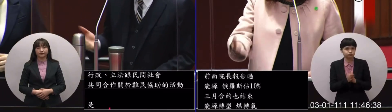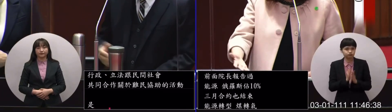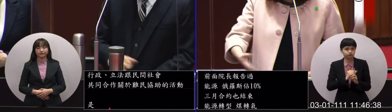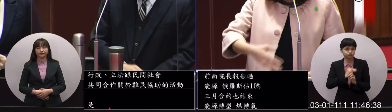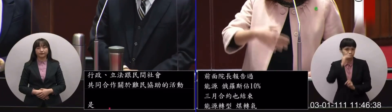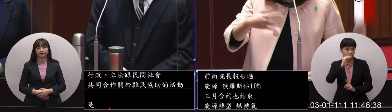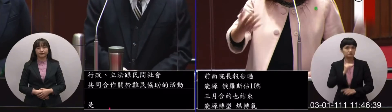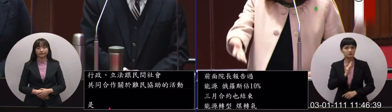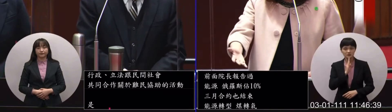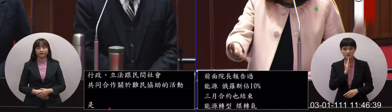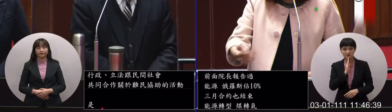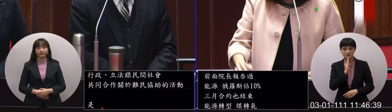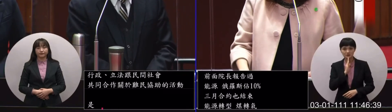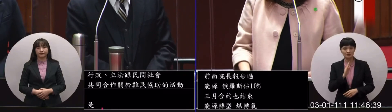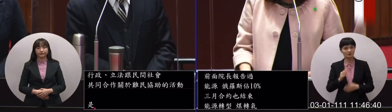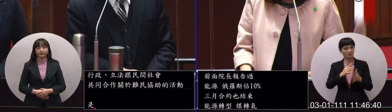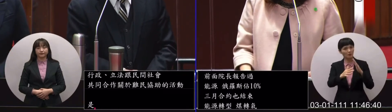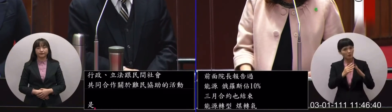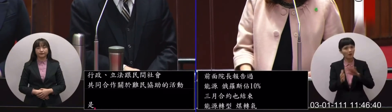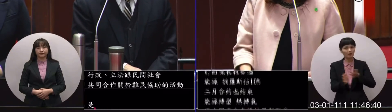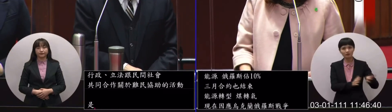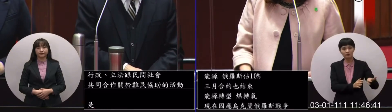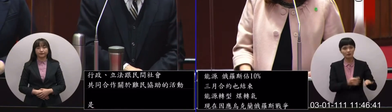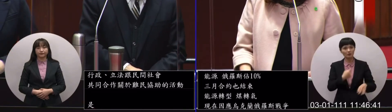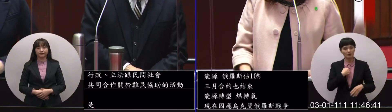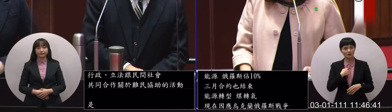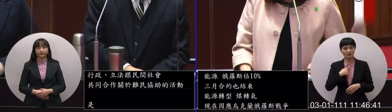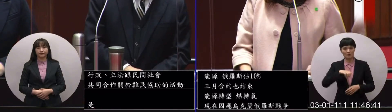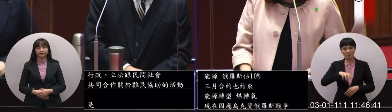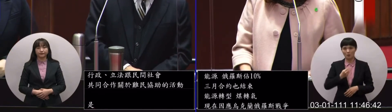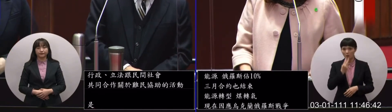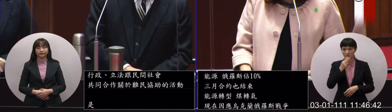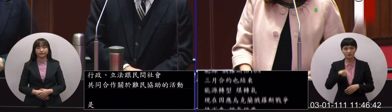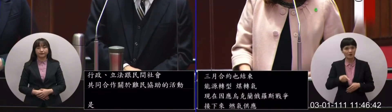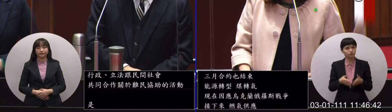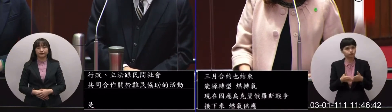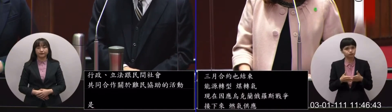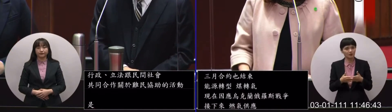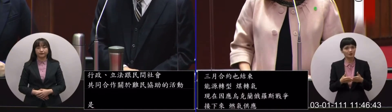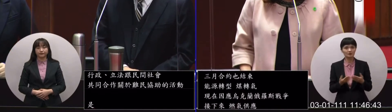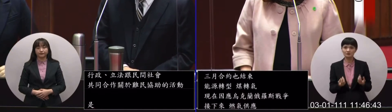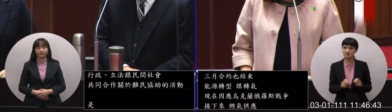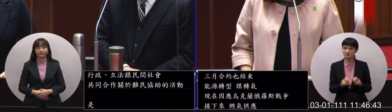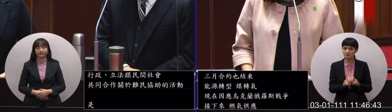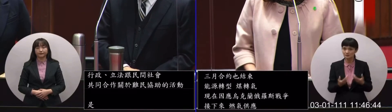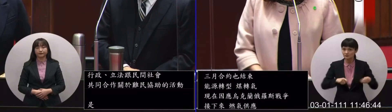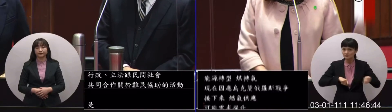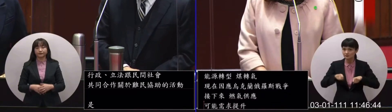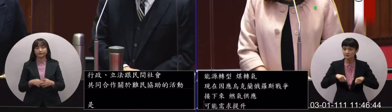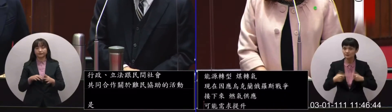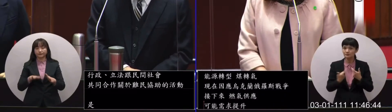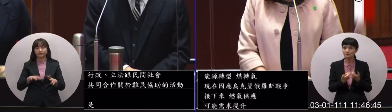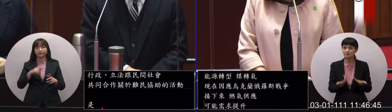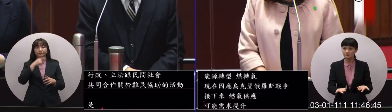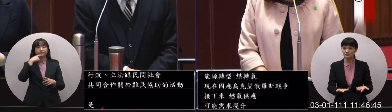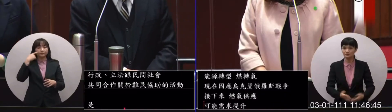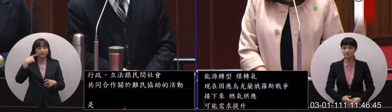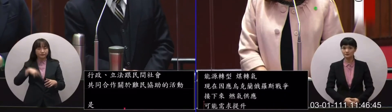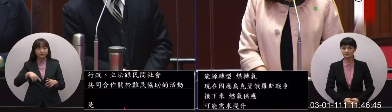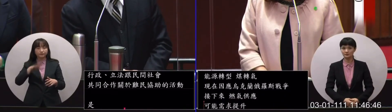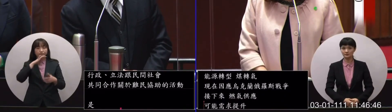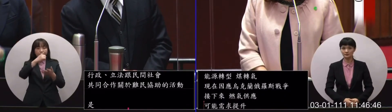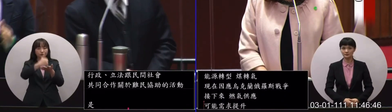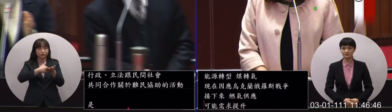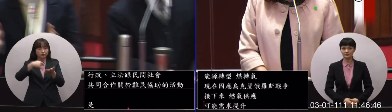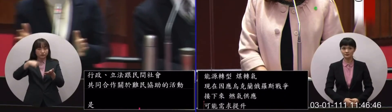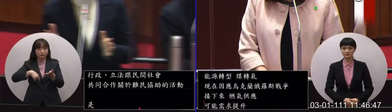含我国除了战争之外，我们的燃气的需求提升有没有其他的准备的方案？ 我们跟俄罗斯的这个进口的